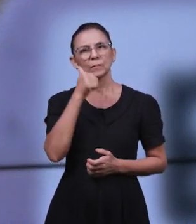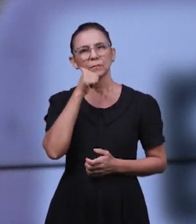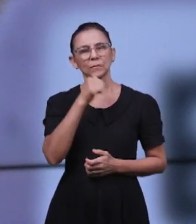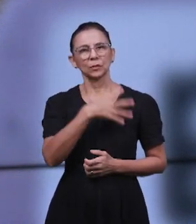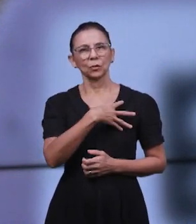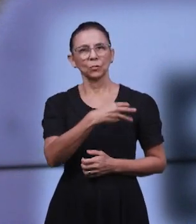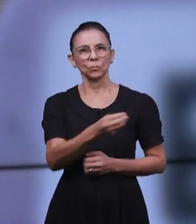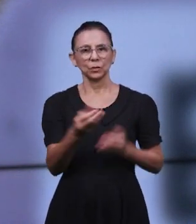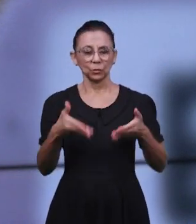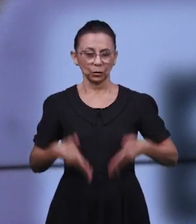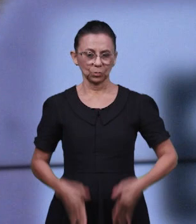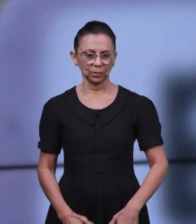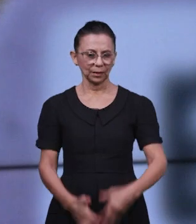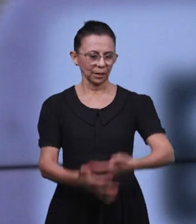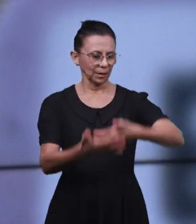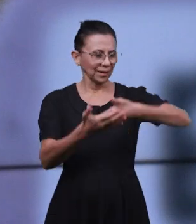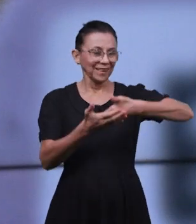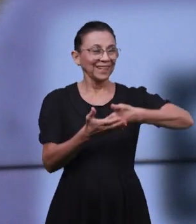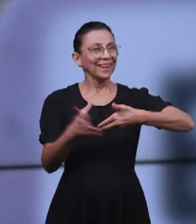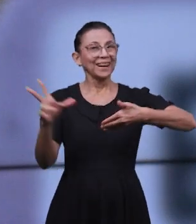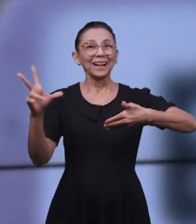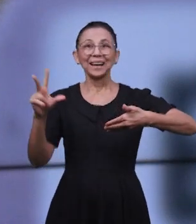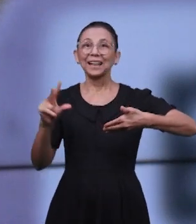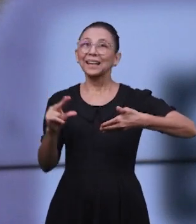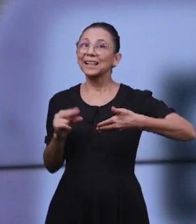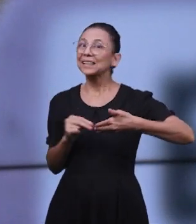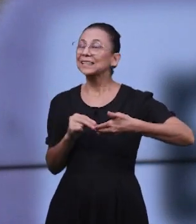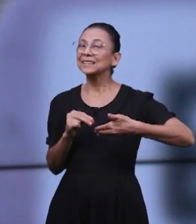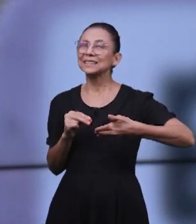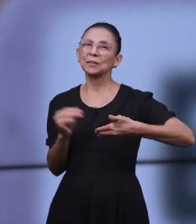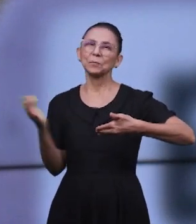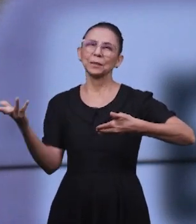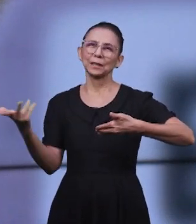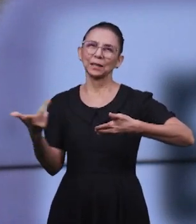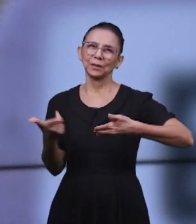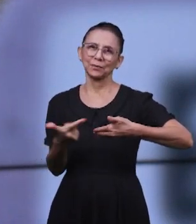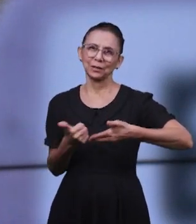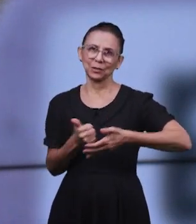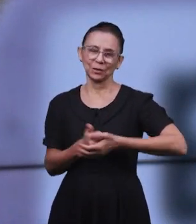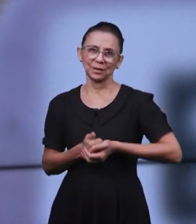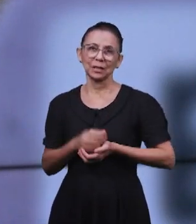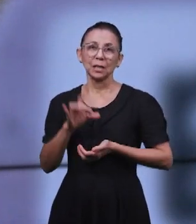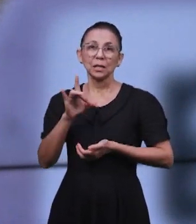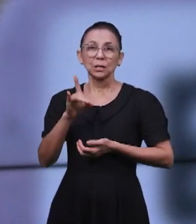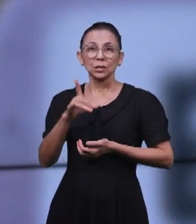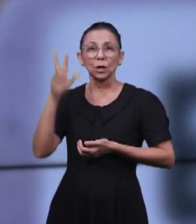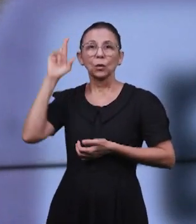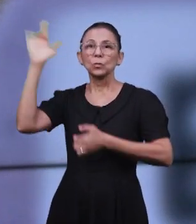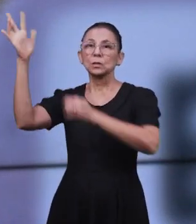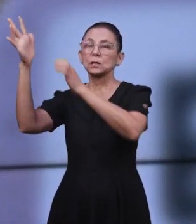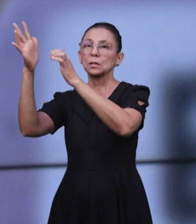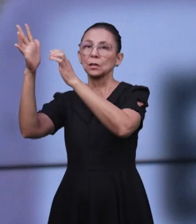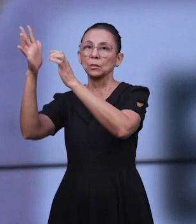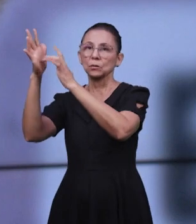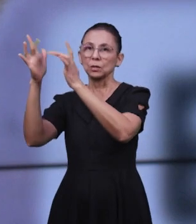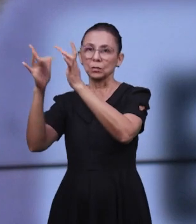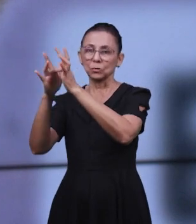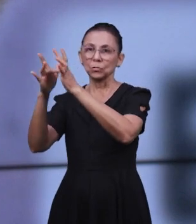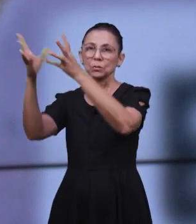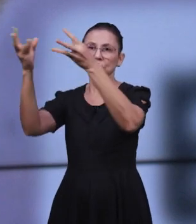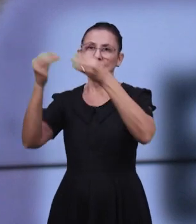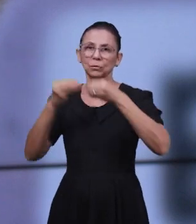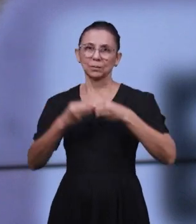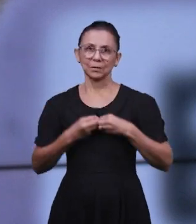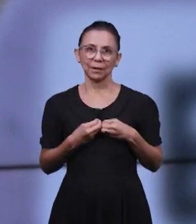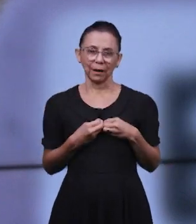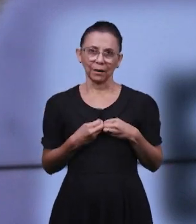Recevoir un fils, un enfant, c'est recevoir la plus grande héritage qu'un père qui aime beaucoup peut le laisser.